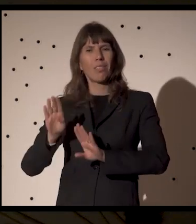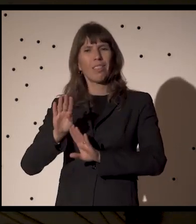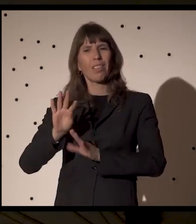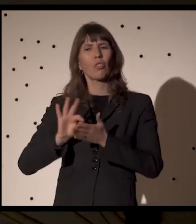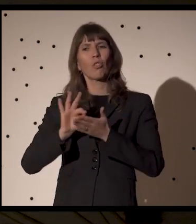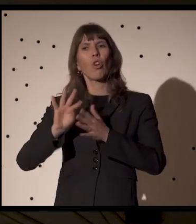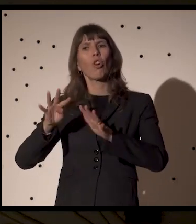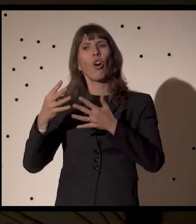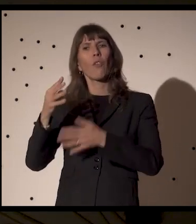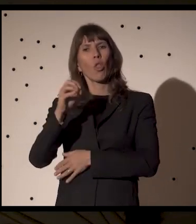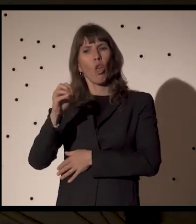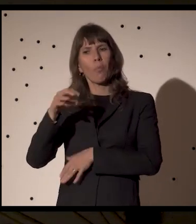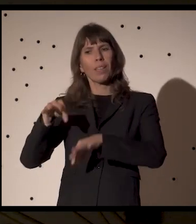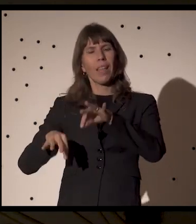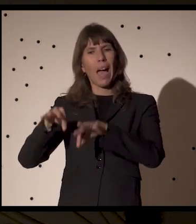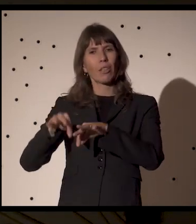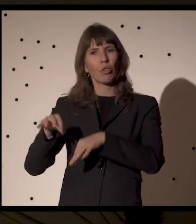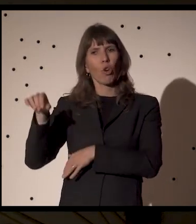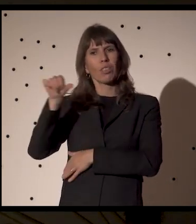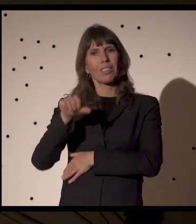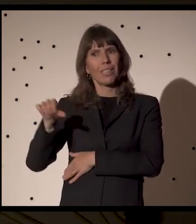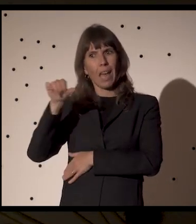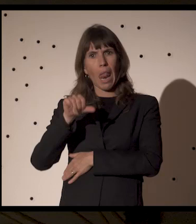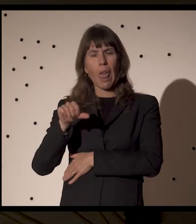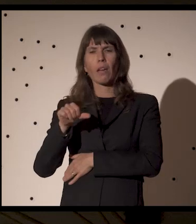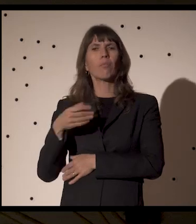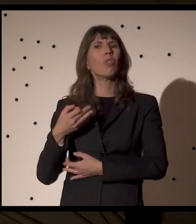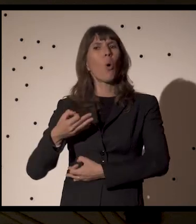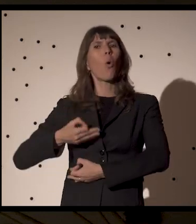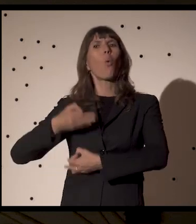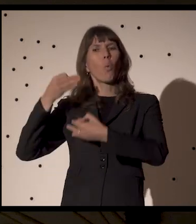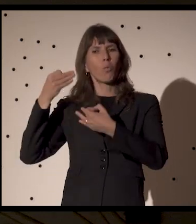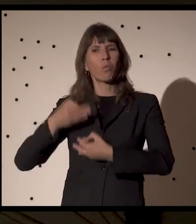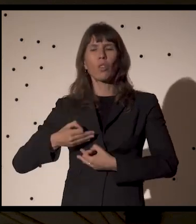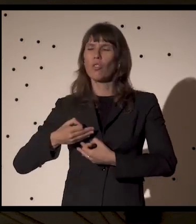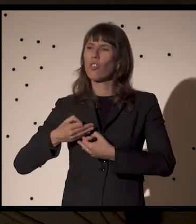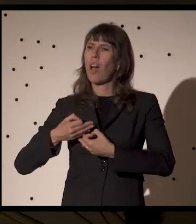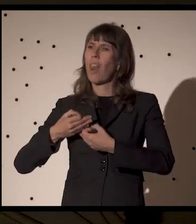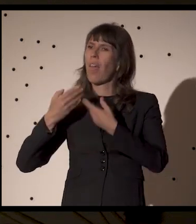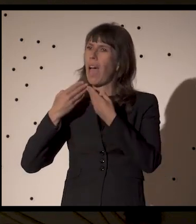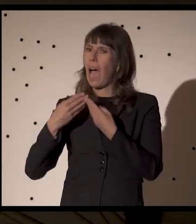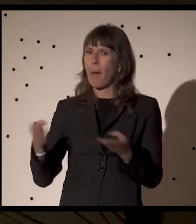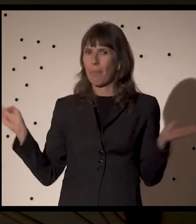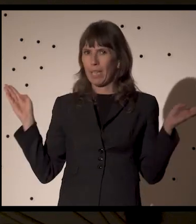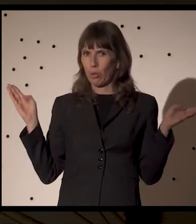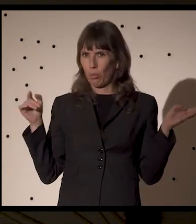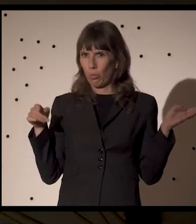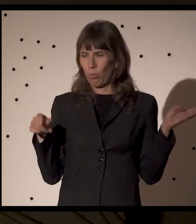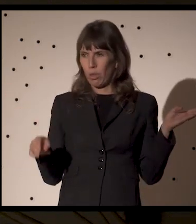ottobre sarà l'ufficiale apertura del palcoscenico del dello stretler